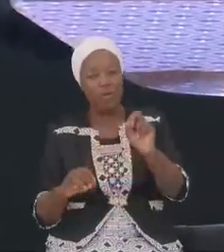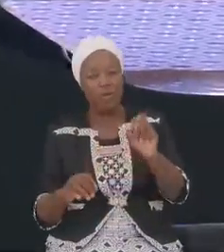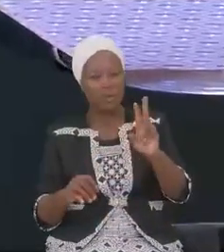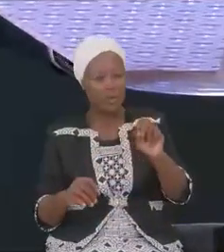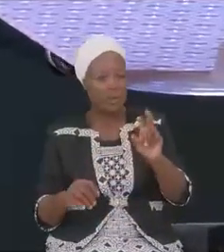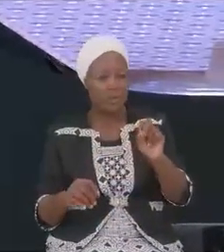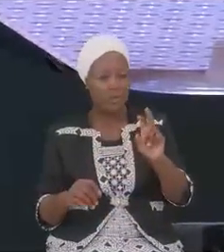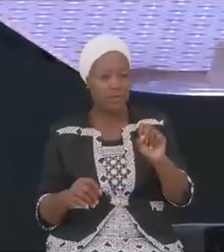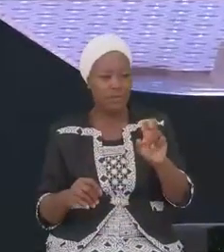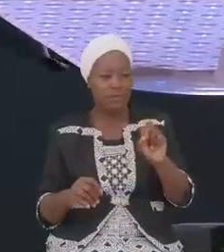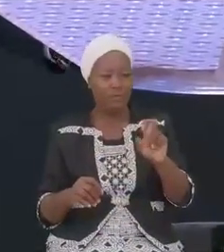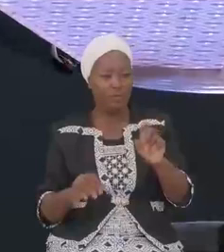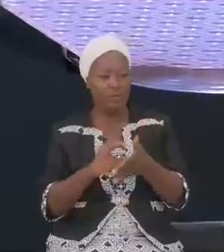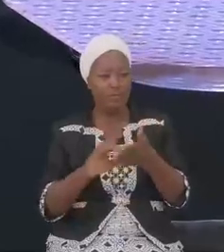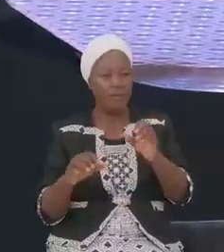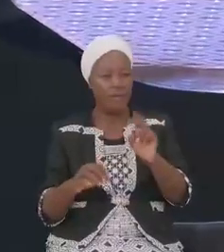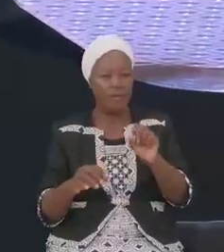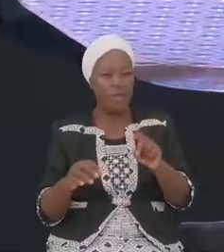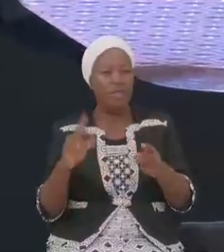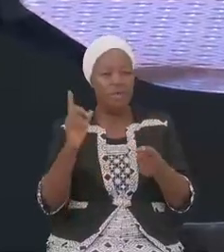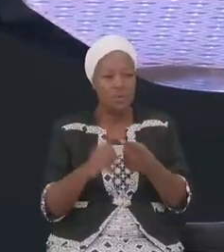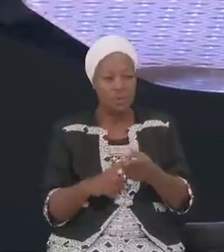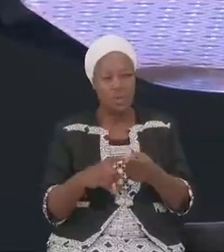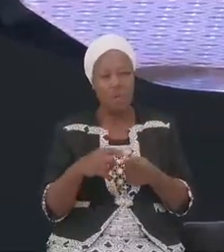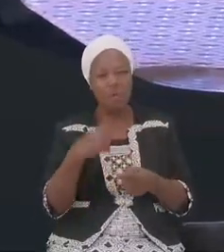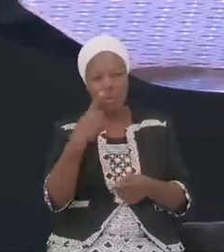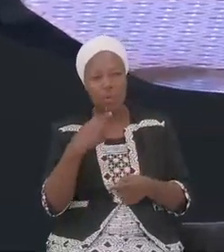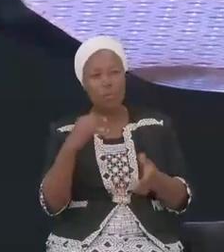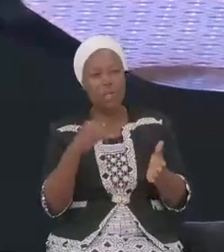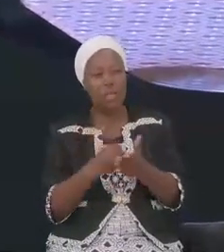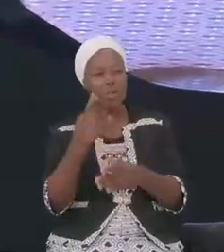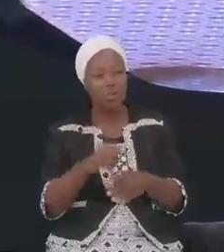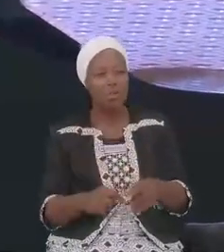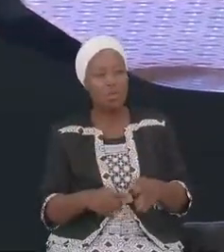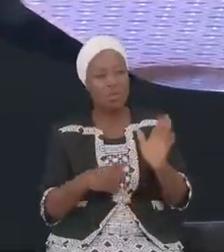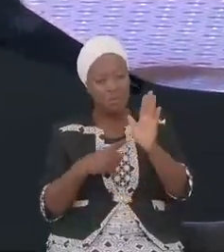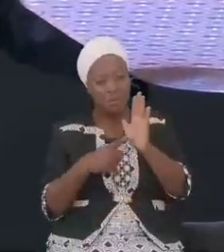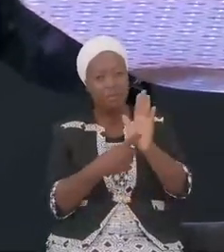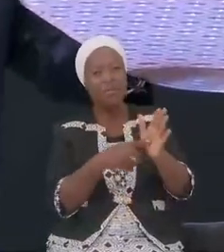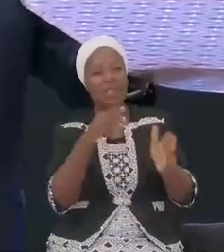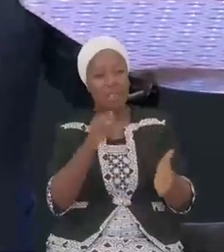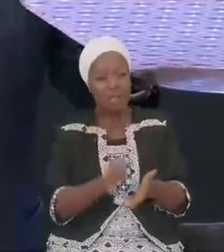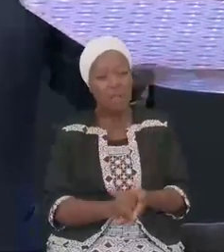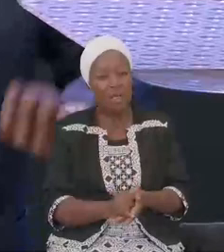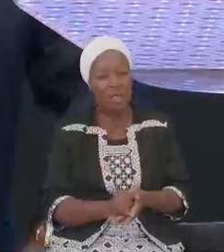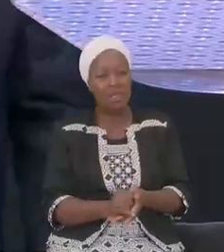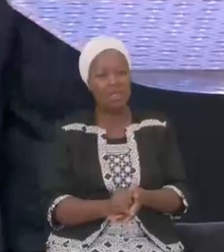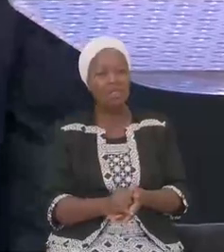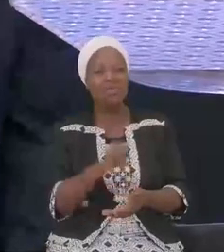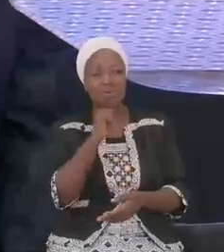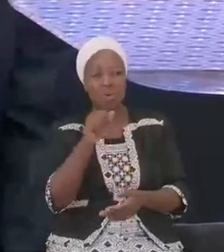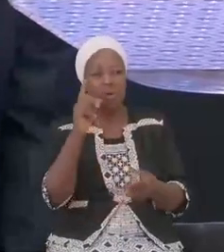dit: il leur fut révélé que ce n'était pas pour